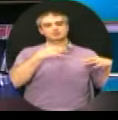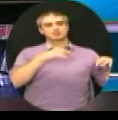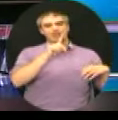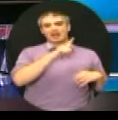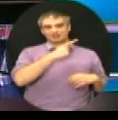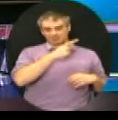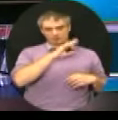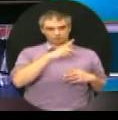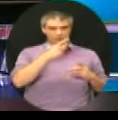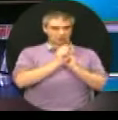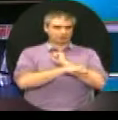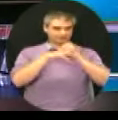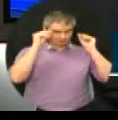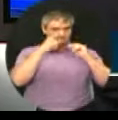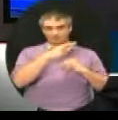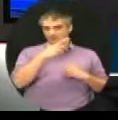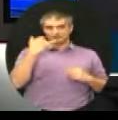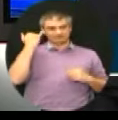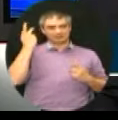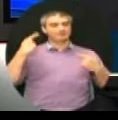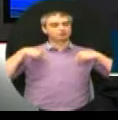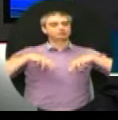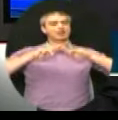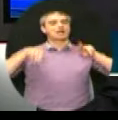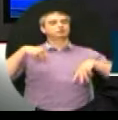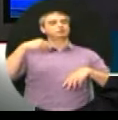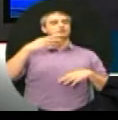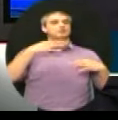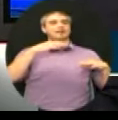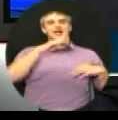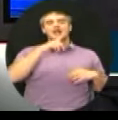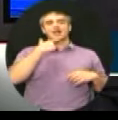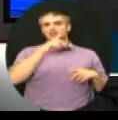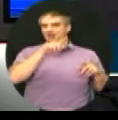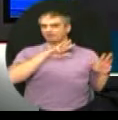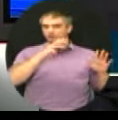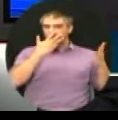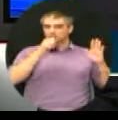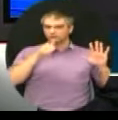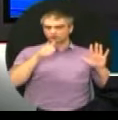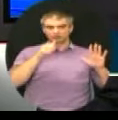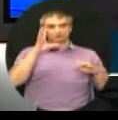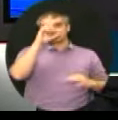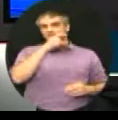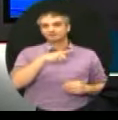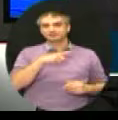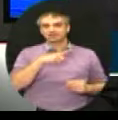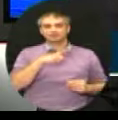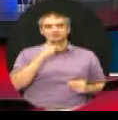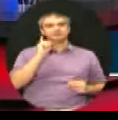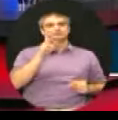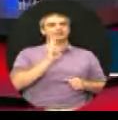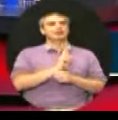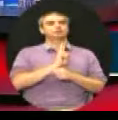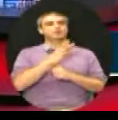וצריך לומר שיצחק נבון דיבר לדינו, והיה יושב ראש רשות הלדינו, זו רשות שקמה ב-1996 מתוך תפיסה